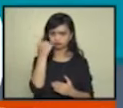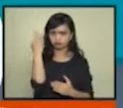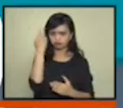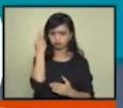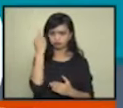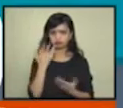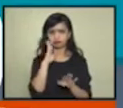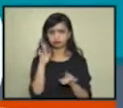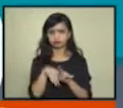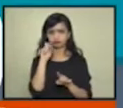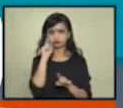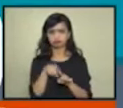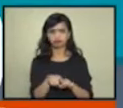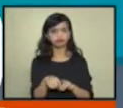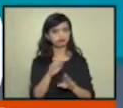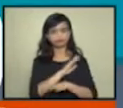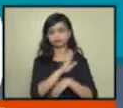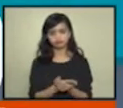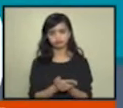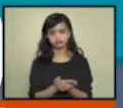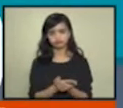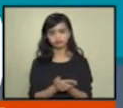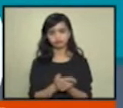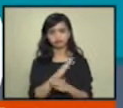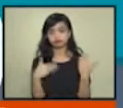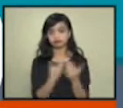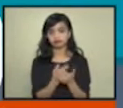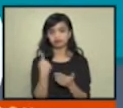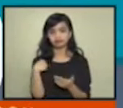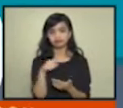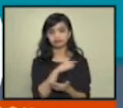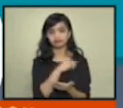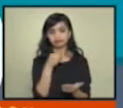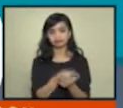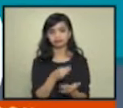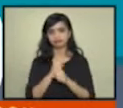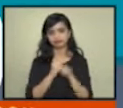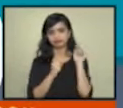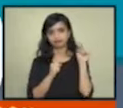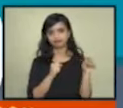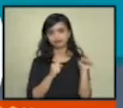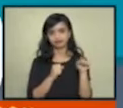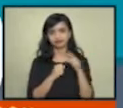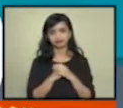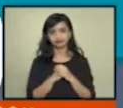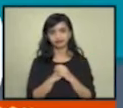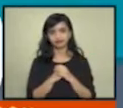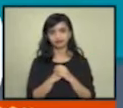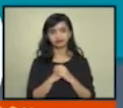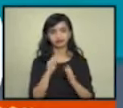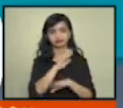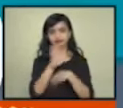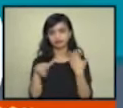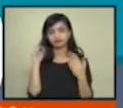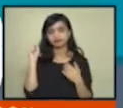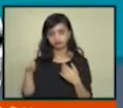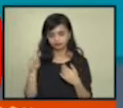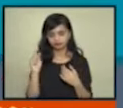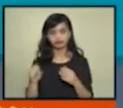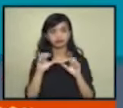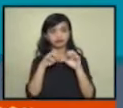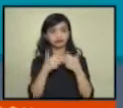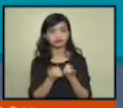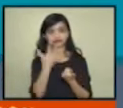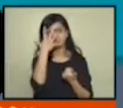galit sa kanya, kayong lima. Lahat po ng mga pera namin. Kinuha niya po. Oh, ganoon. Lahat po ng, opo. Paano po